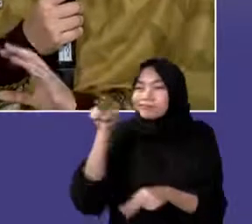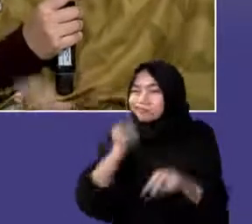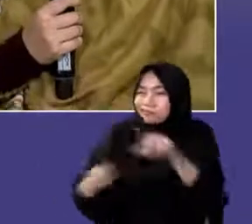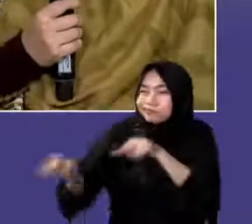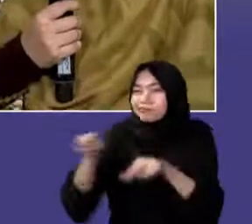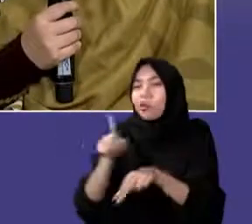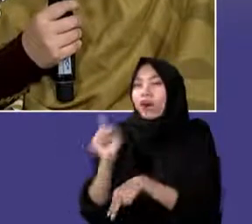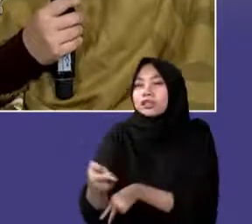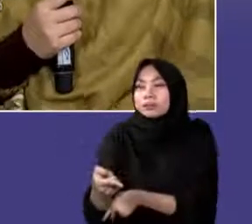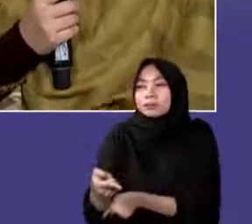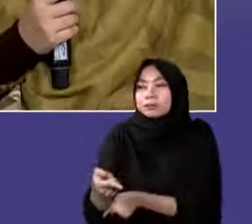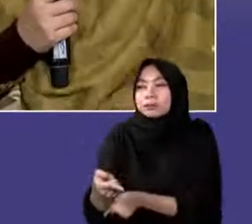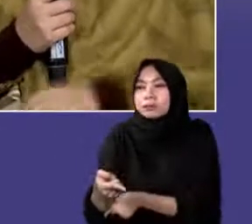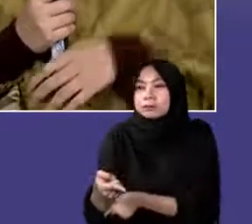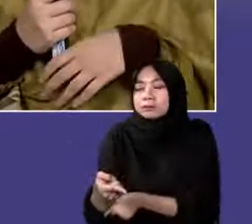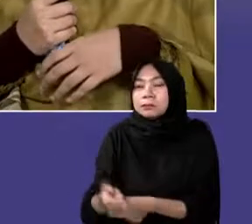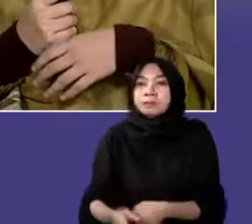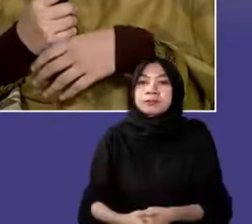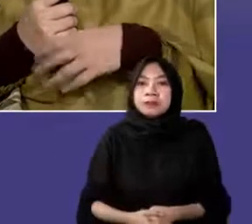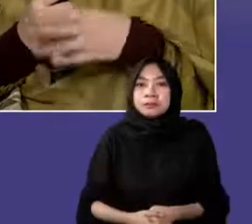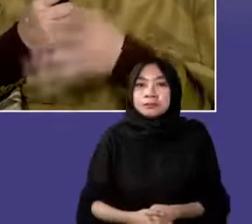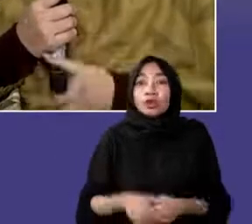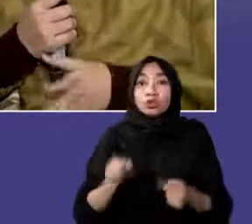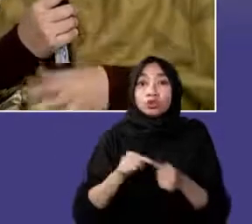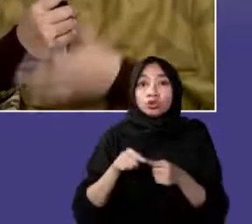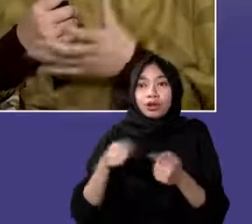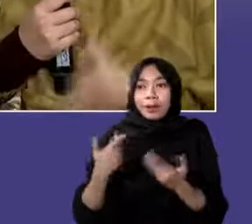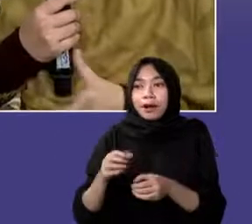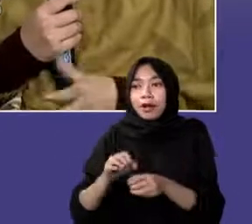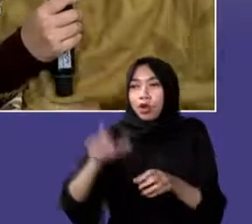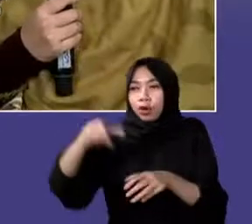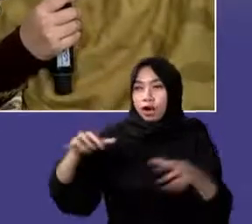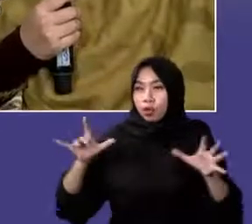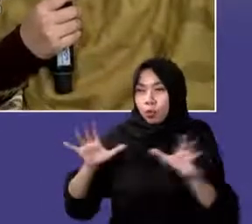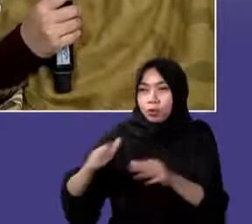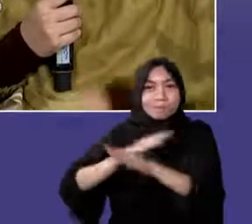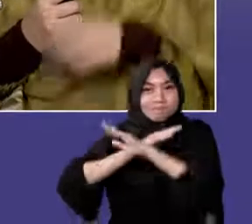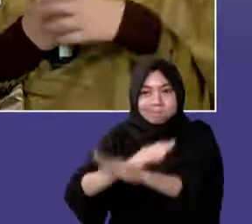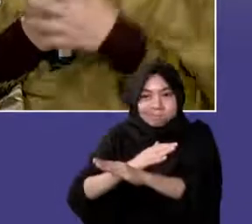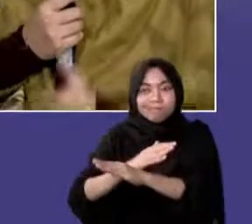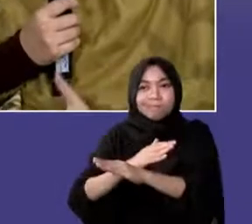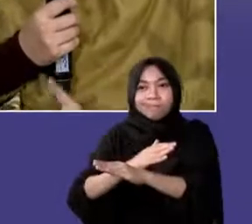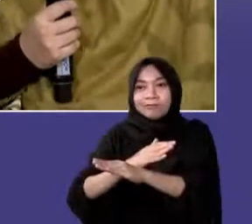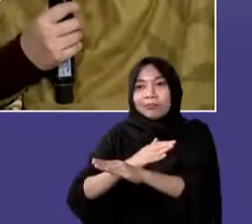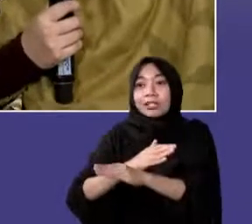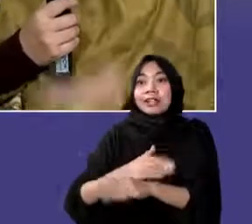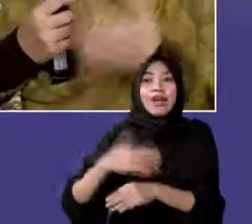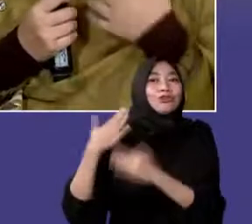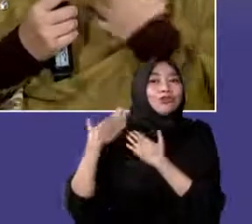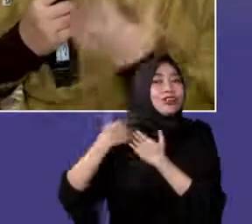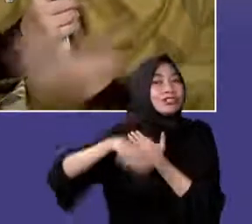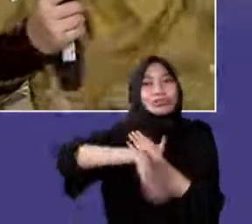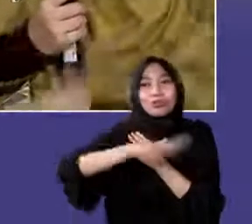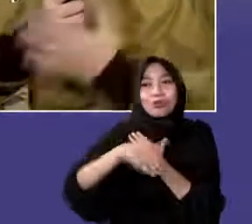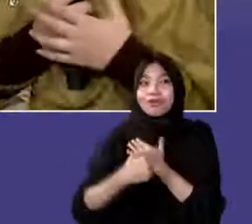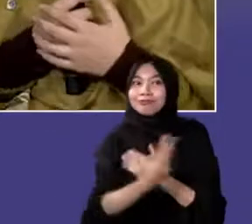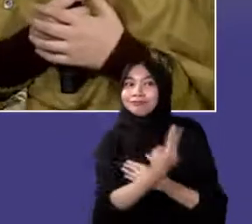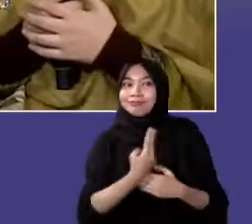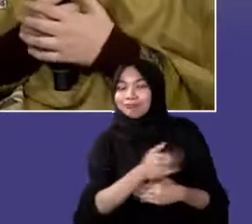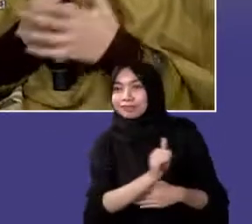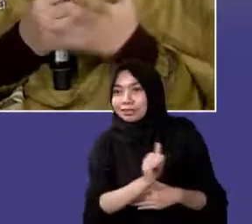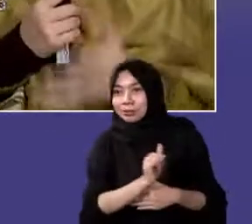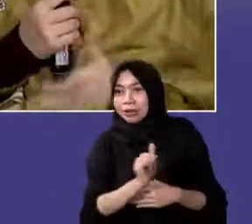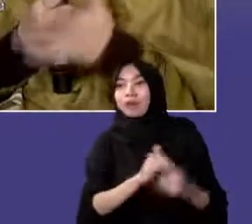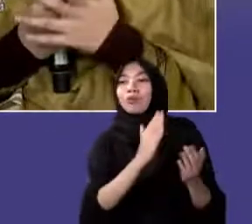keamanan, wajib dilakukan dan juga untuk menghindari adanya kerumunan yang ada di masyarakat. Dan tugas kita semua termasuk saya dan Mbak Putri